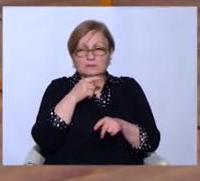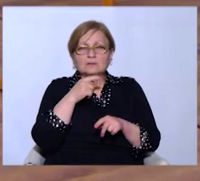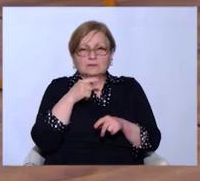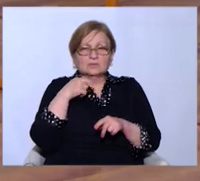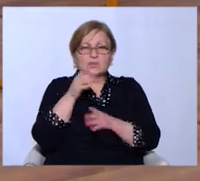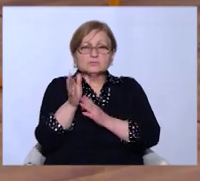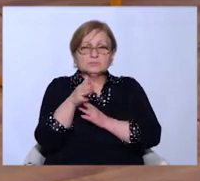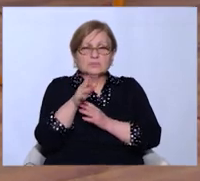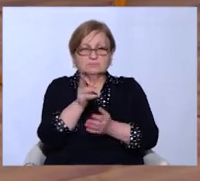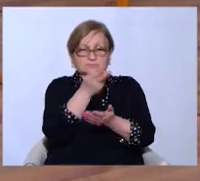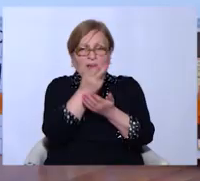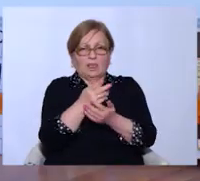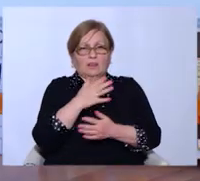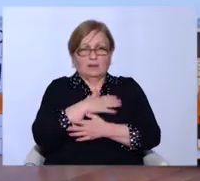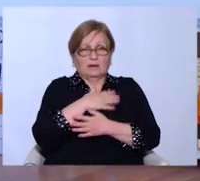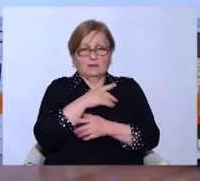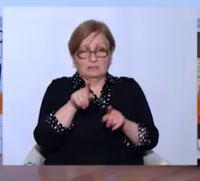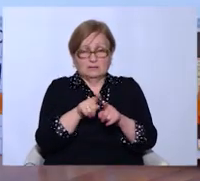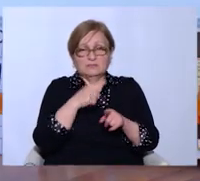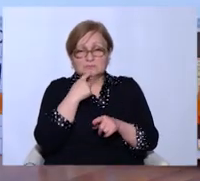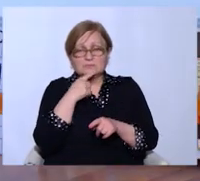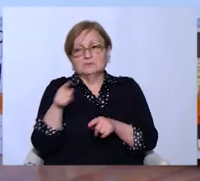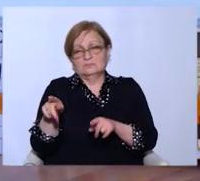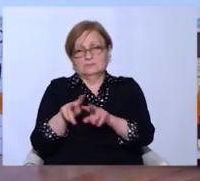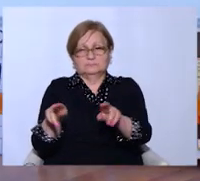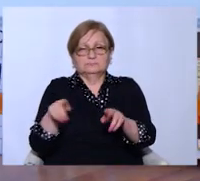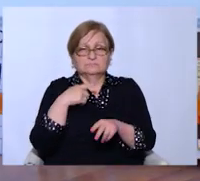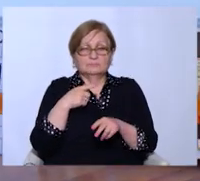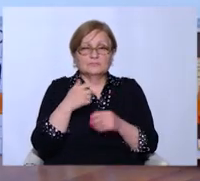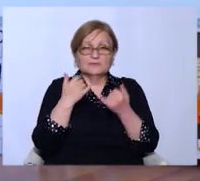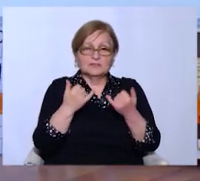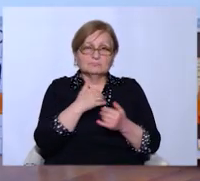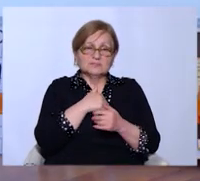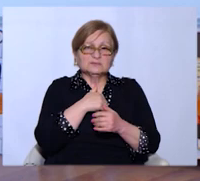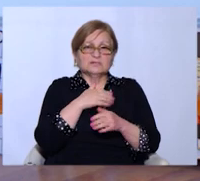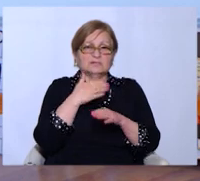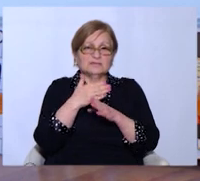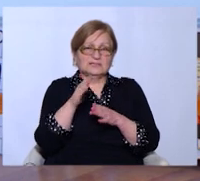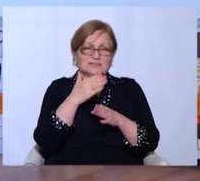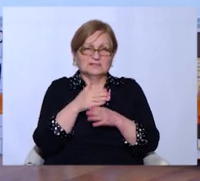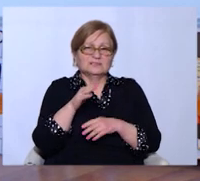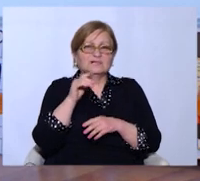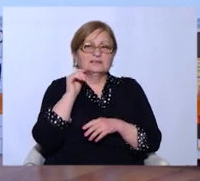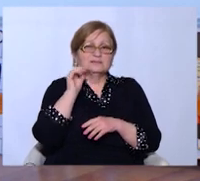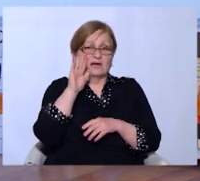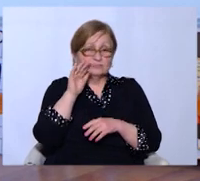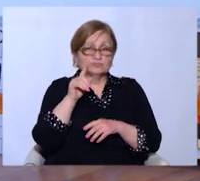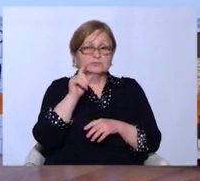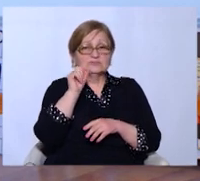რო ქონდა ბაყუჩები, კალმახივით. ახლა კი ძვირფასო ბავშვებო, მინდა ნამდვილად დაგემშვიდობოთ და ერთი დავალება